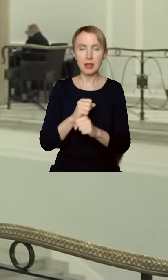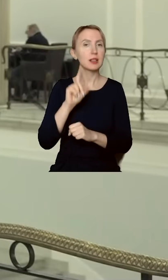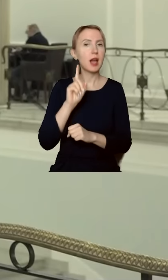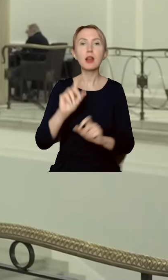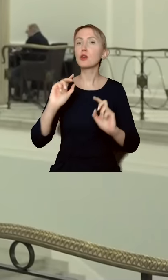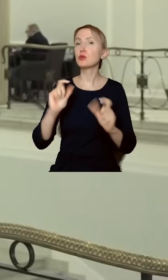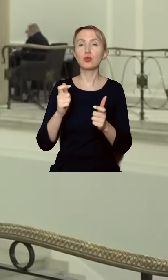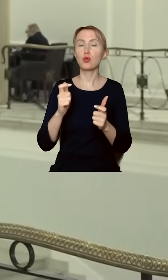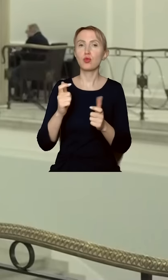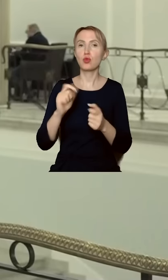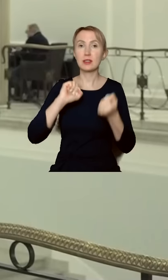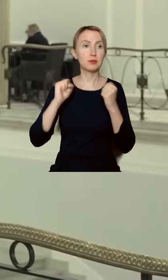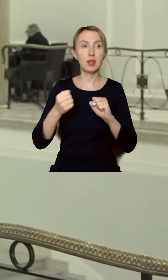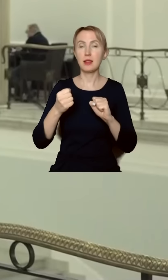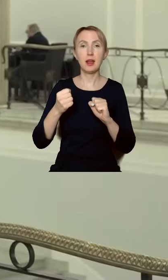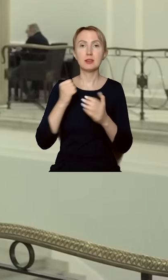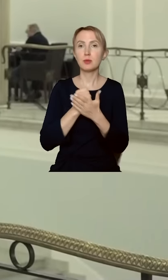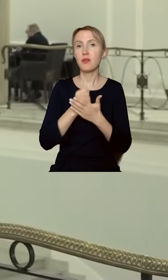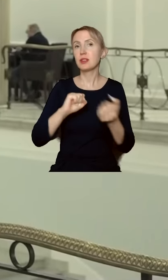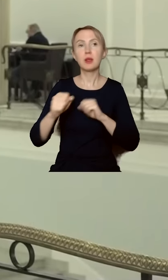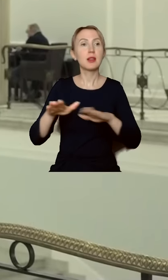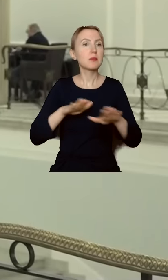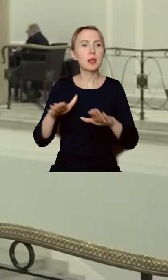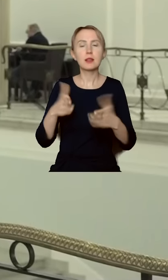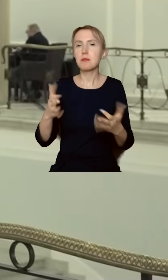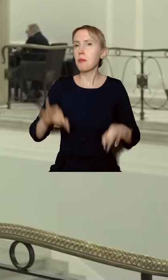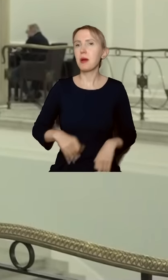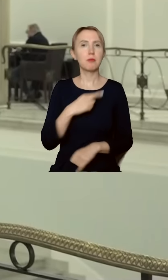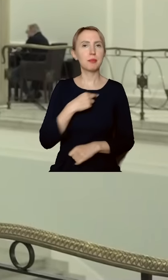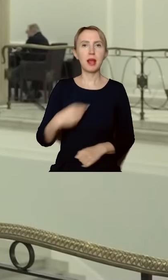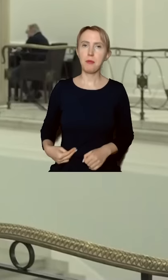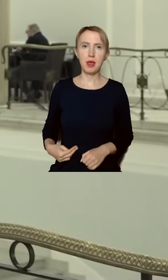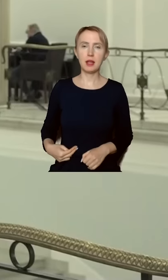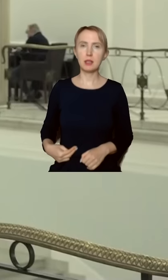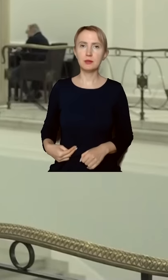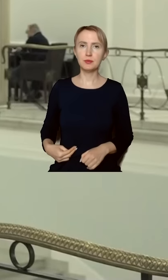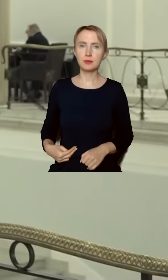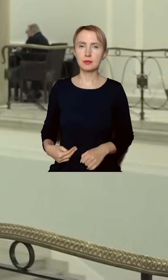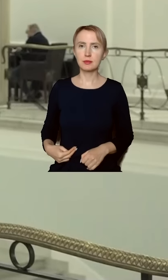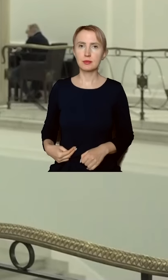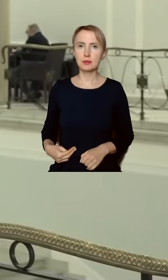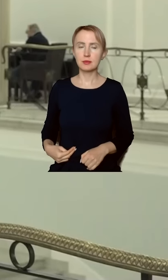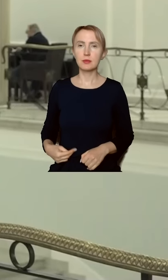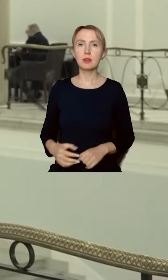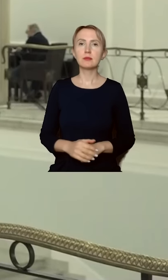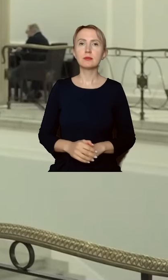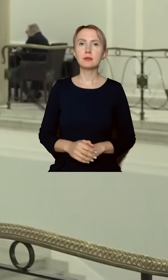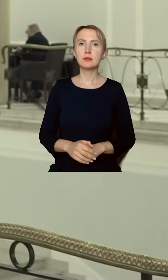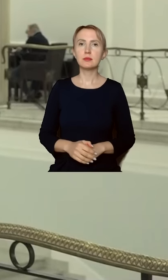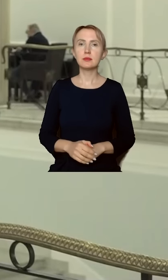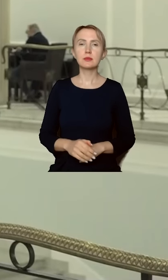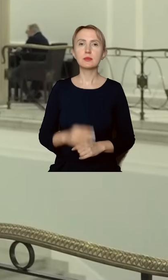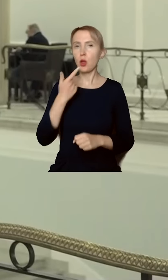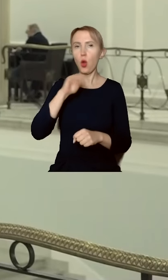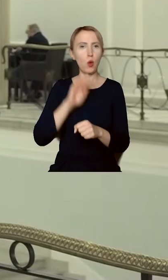do zmiany ewentualnej lokalizacji, to pan premier Donald Tusk już tutaj stanowczo takiej